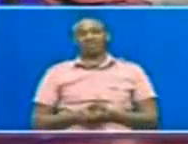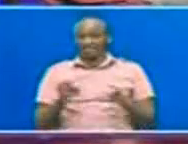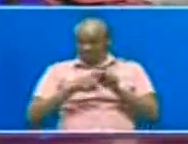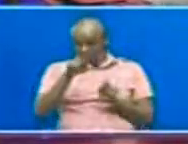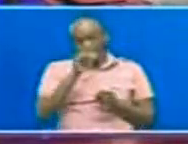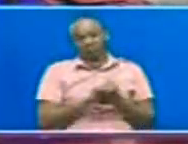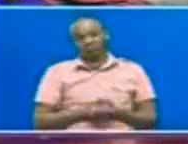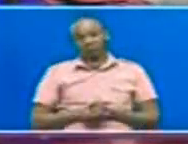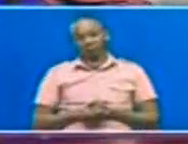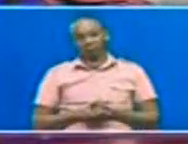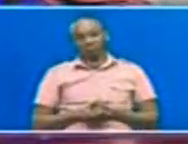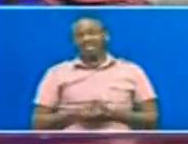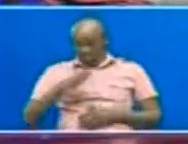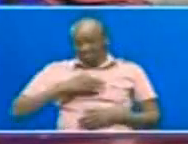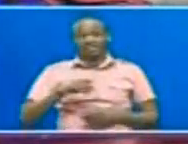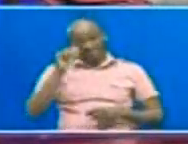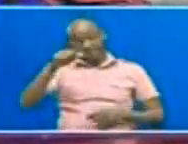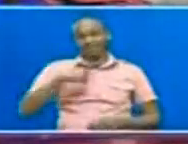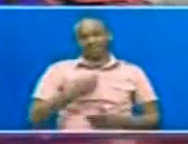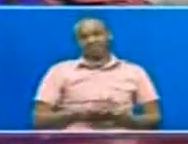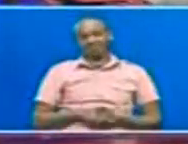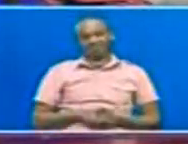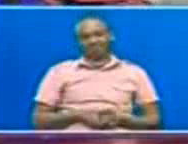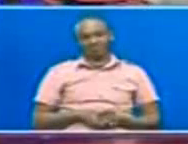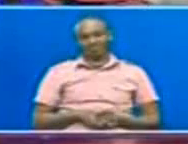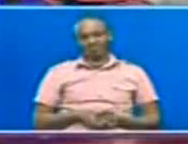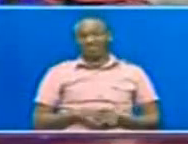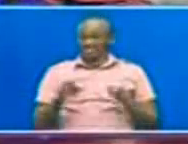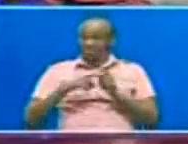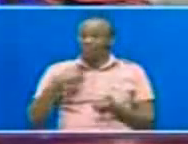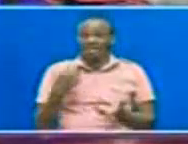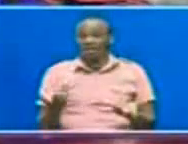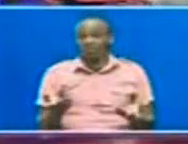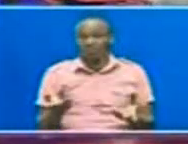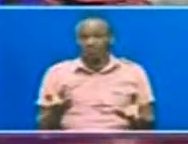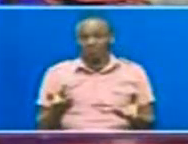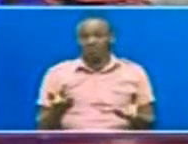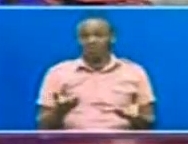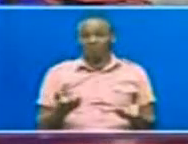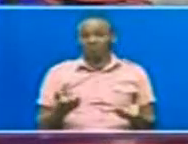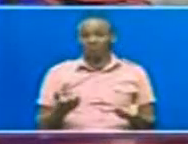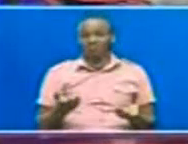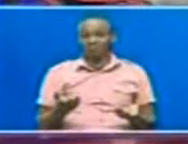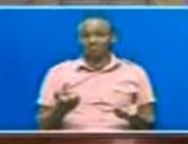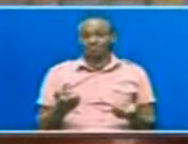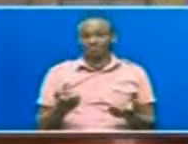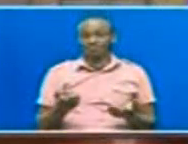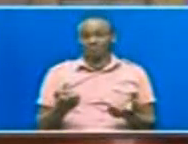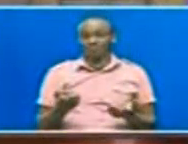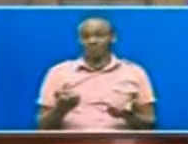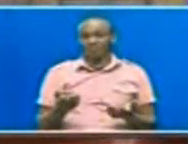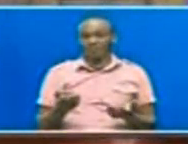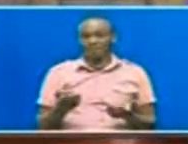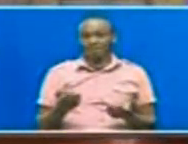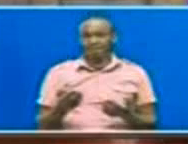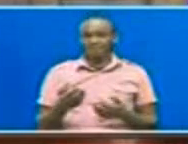Hmm. Kama wewe. Kama mimi. Not kama mimi. Kama mimi sasa nilikuwa na hakuna hata watu